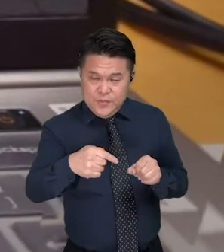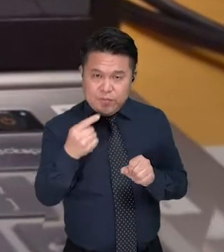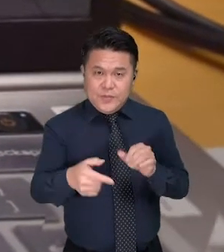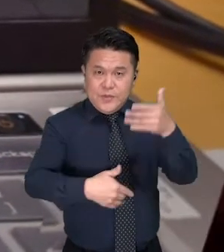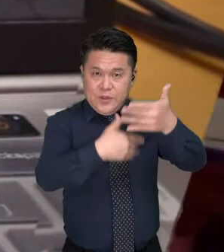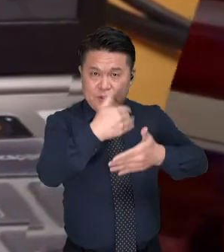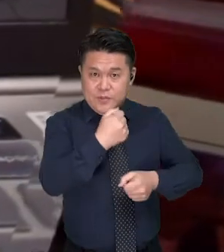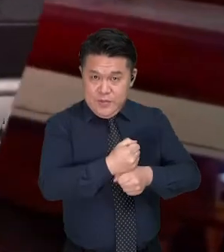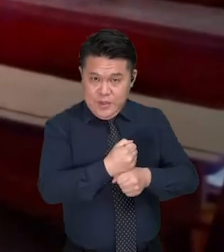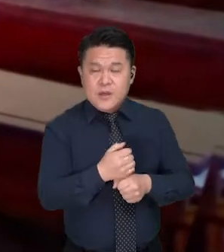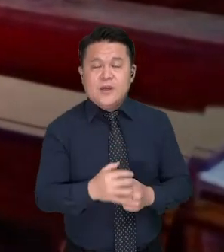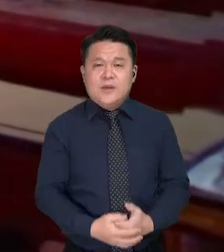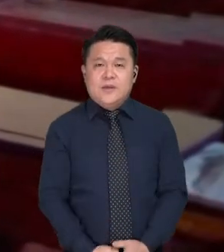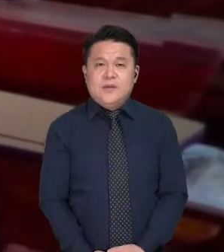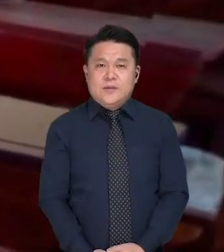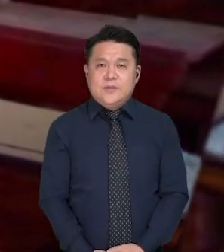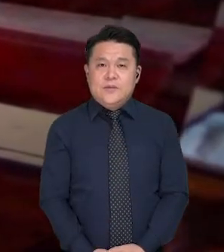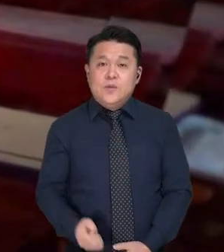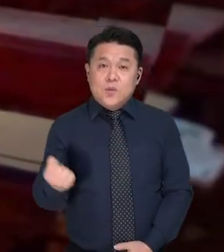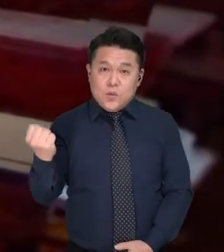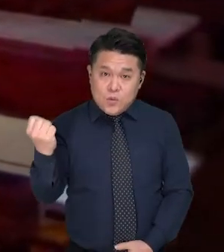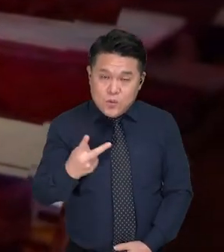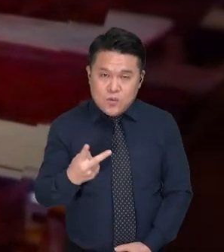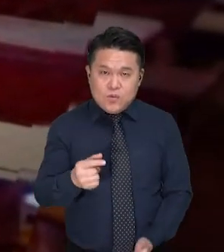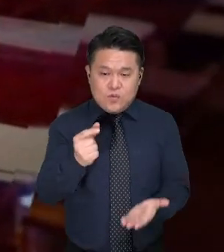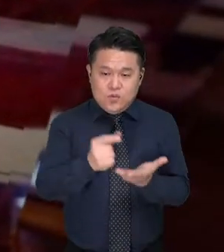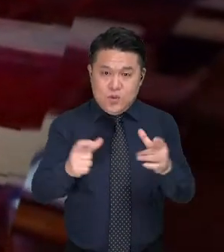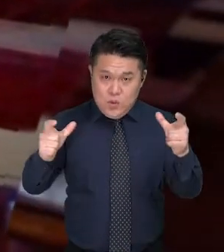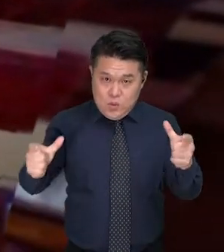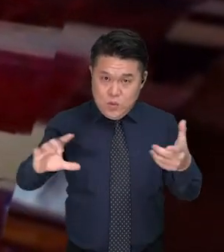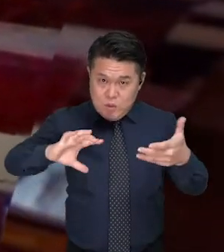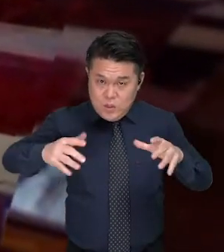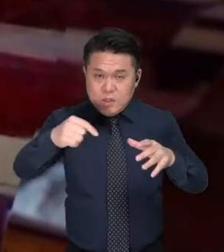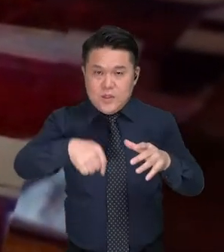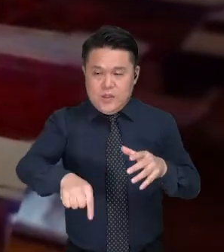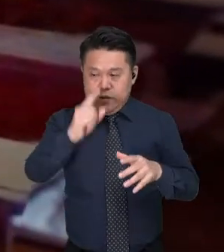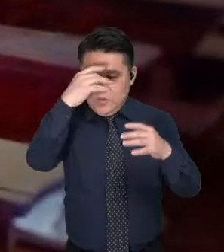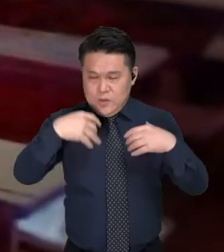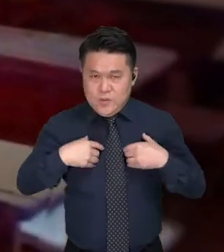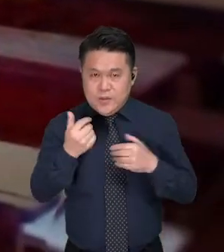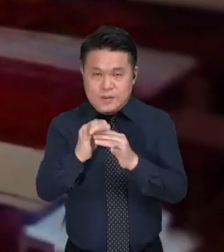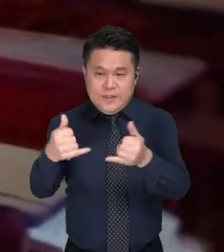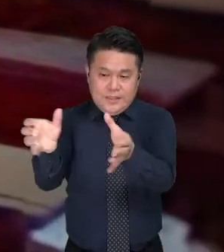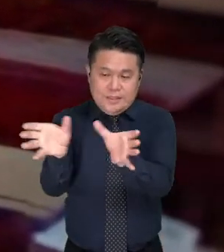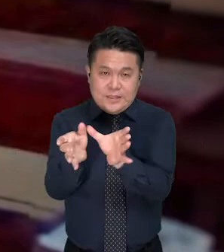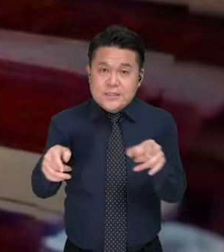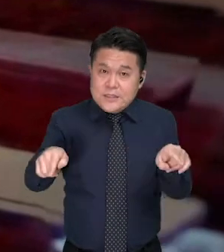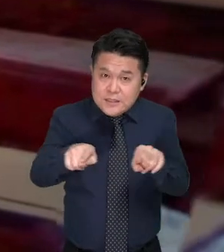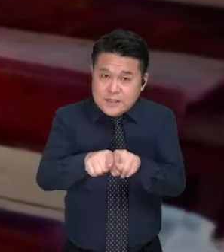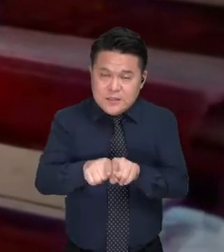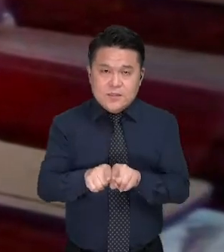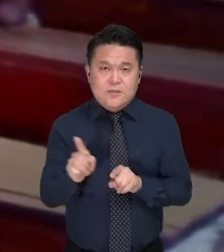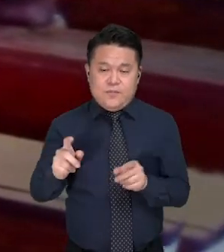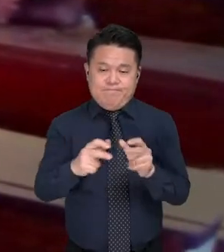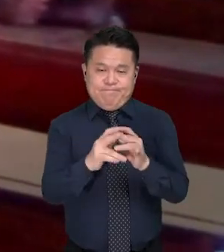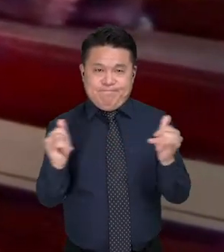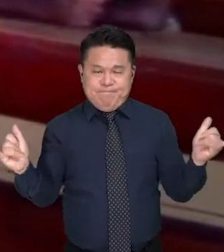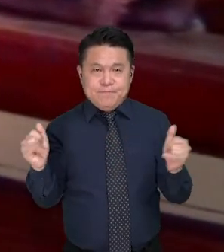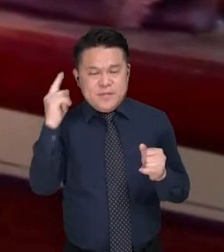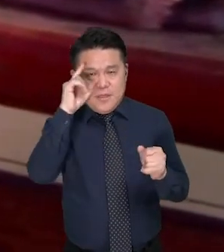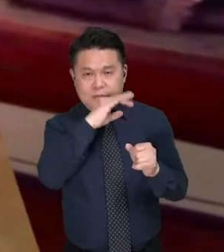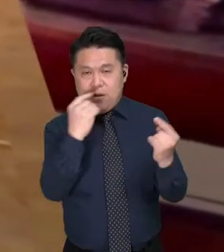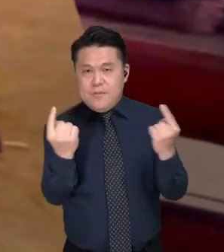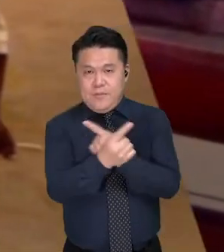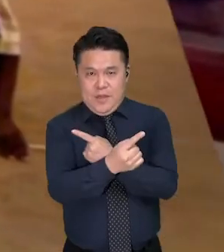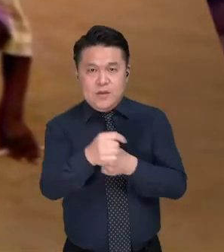제작하고 관련 교육 영상을 제작하였습니다. 또한 우간다 현지에서는 정부 및 변호사 단체와 함께 현지